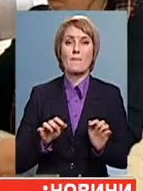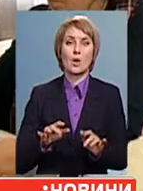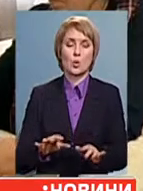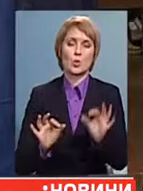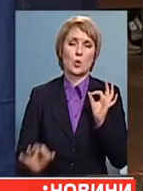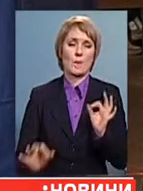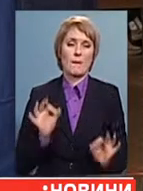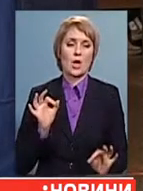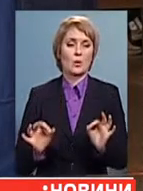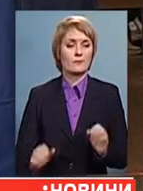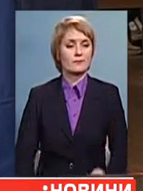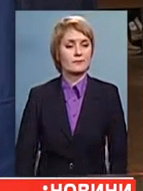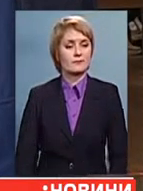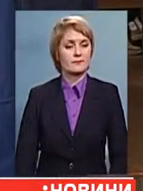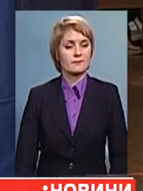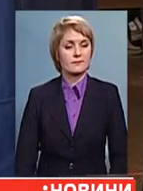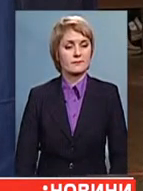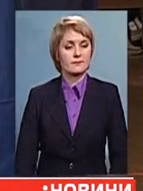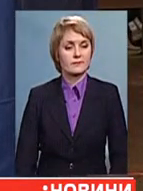нормально.